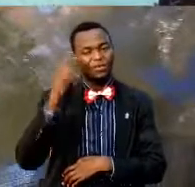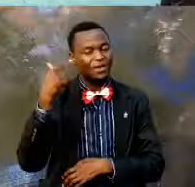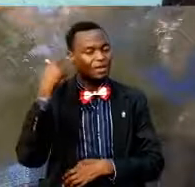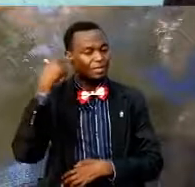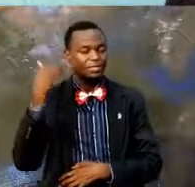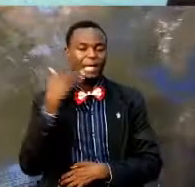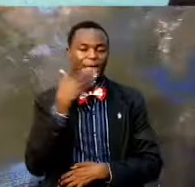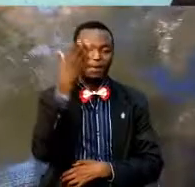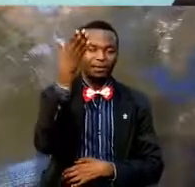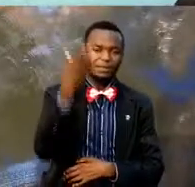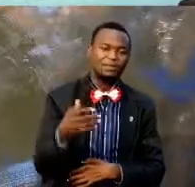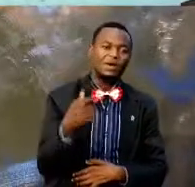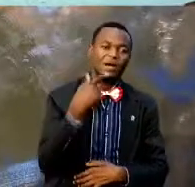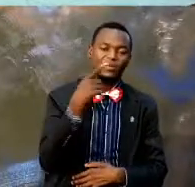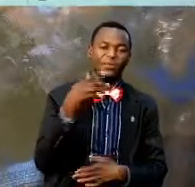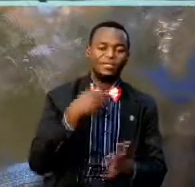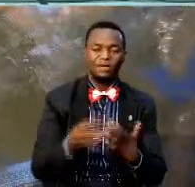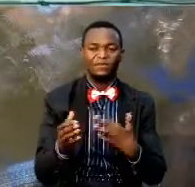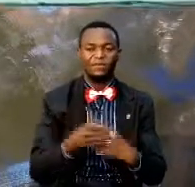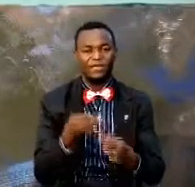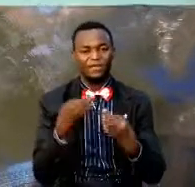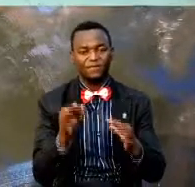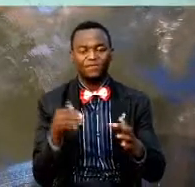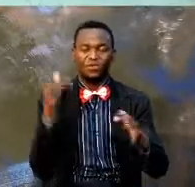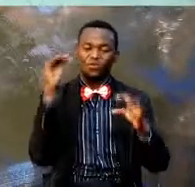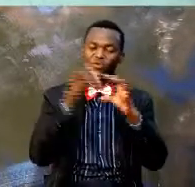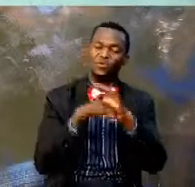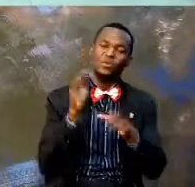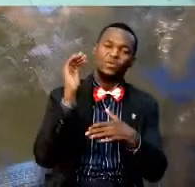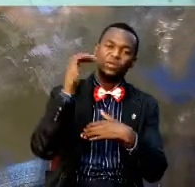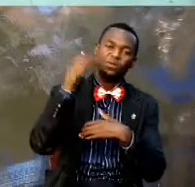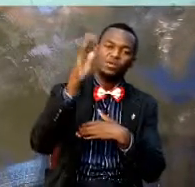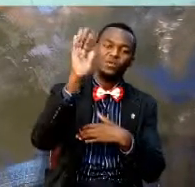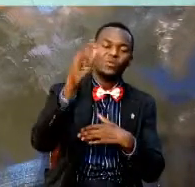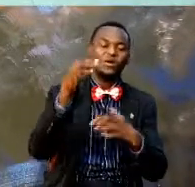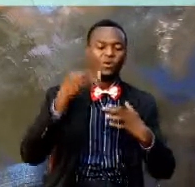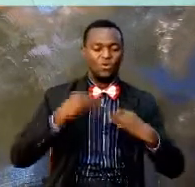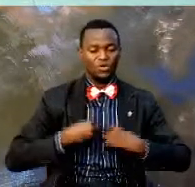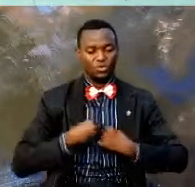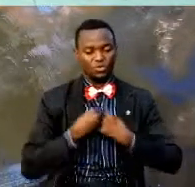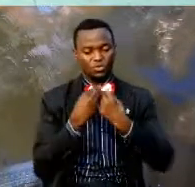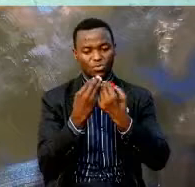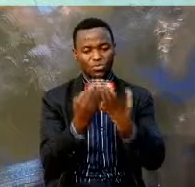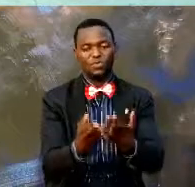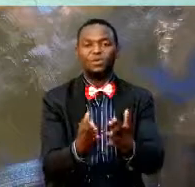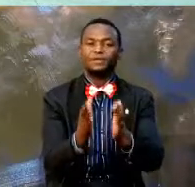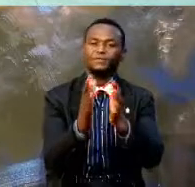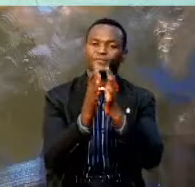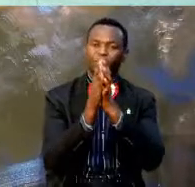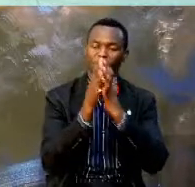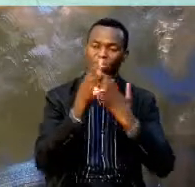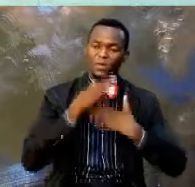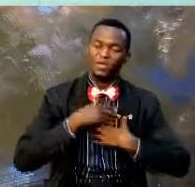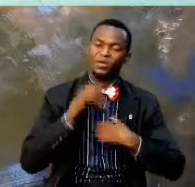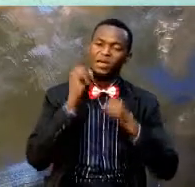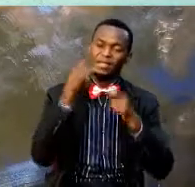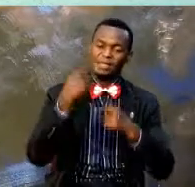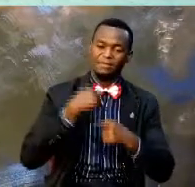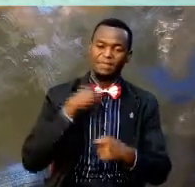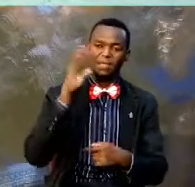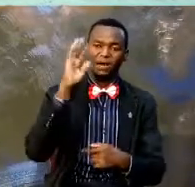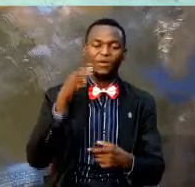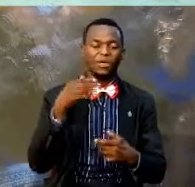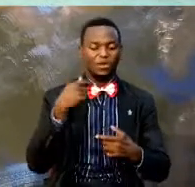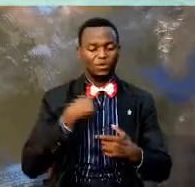habari hizo waliposema tufanyeje, ujumbe ulikuja kwao: tubuni. Tubuni wapendwa. Mimi na wewe